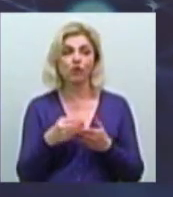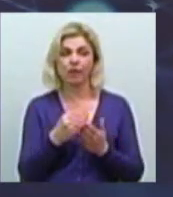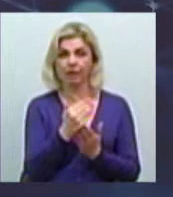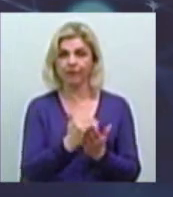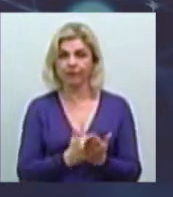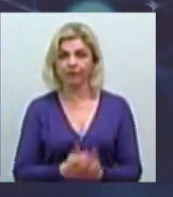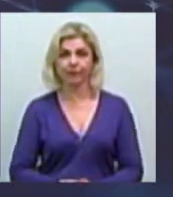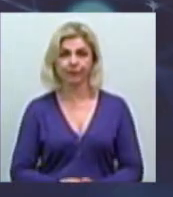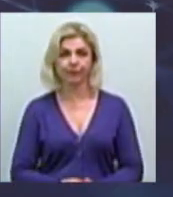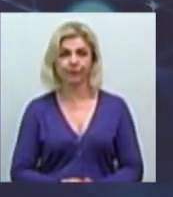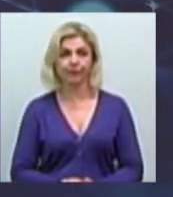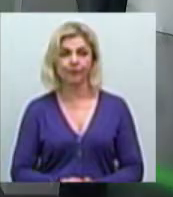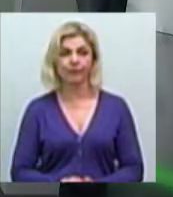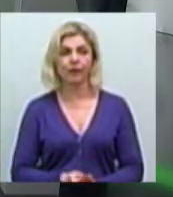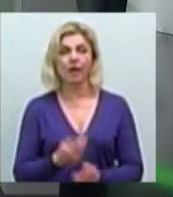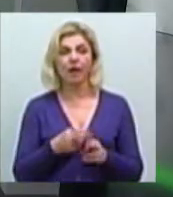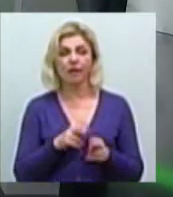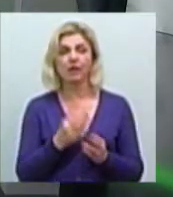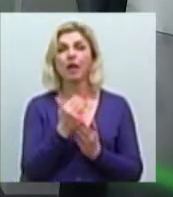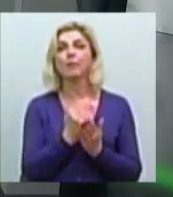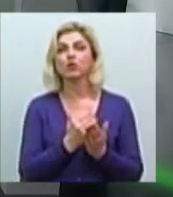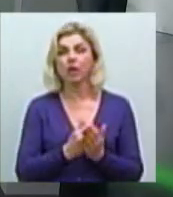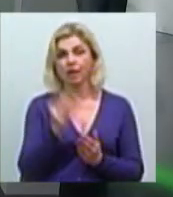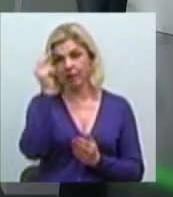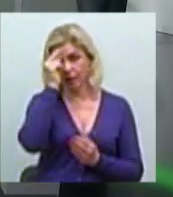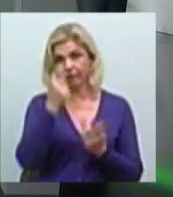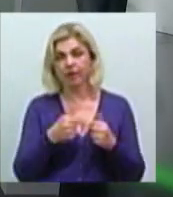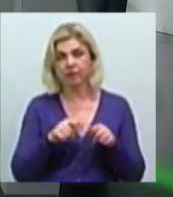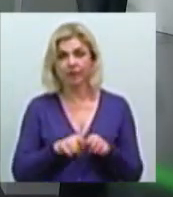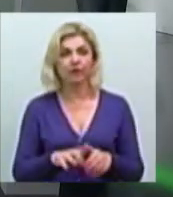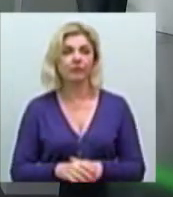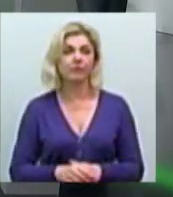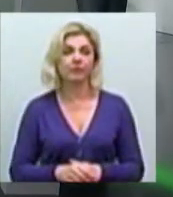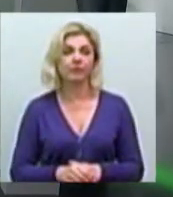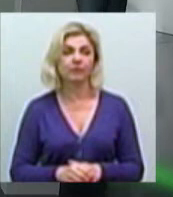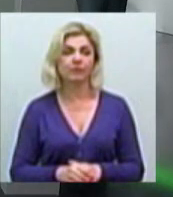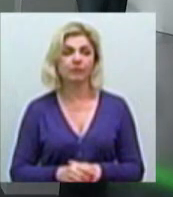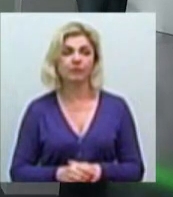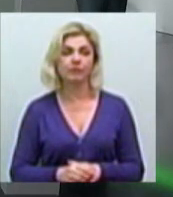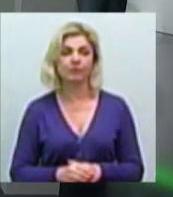помиляюся. Відкритих бюджетів в навчальних закладах. Дякую. Або Open School in UA.